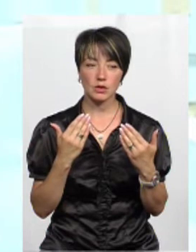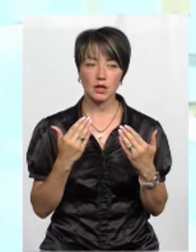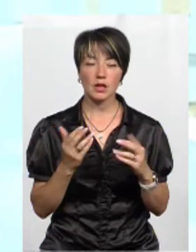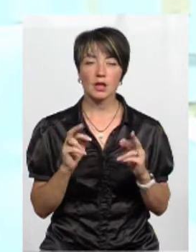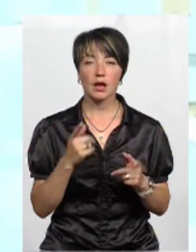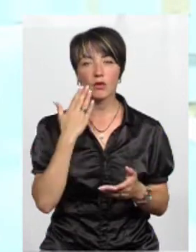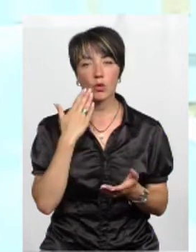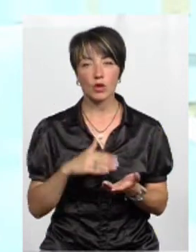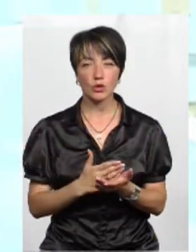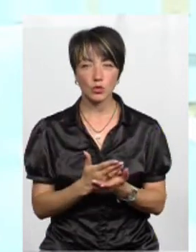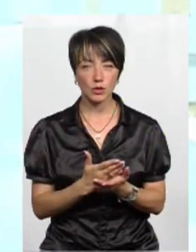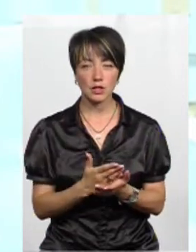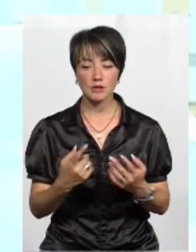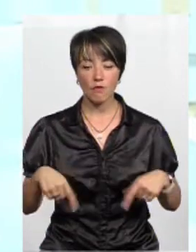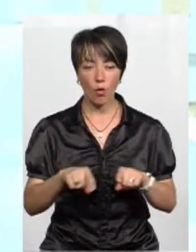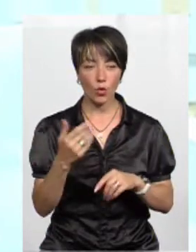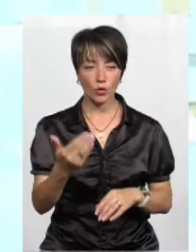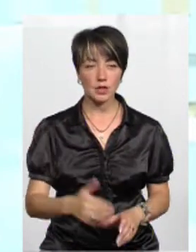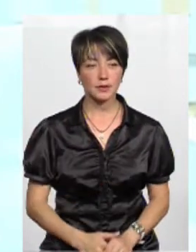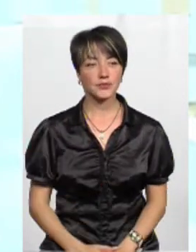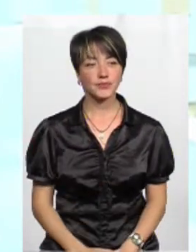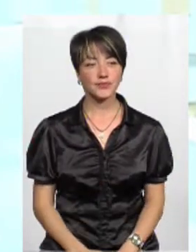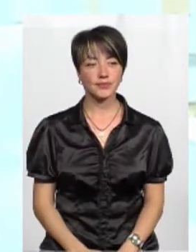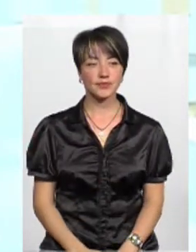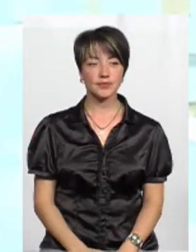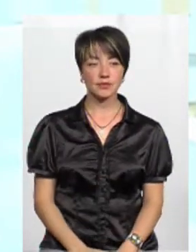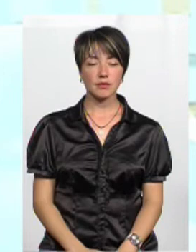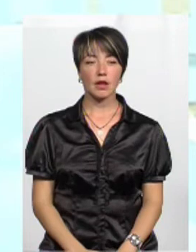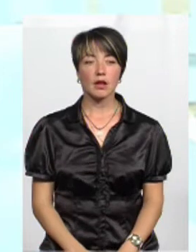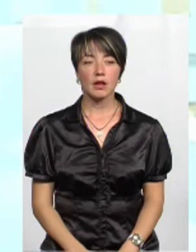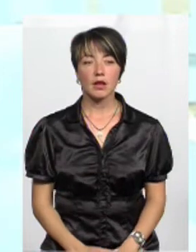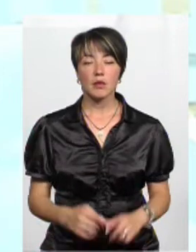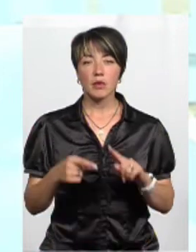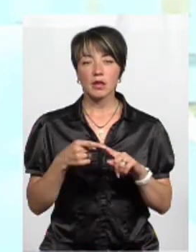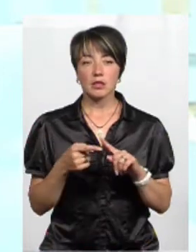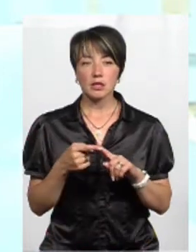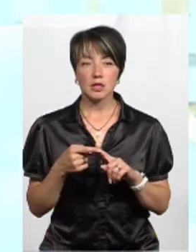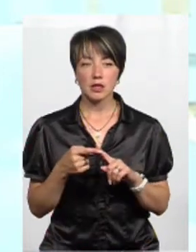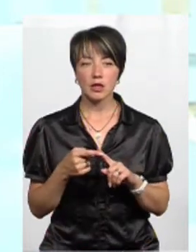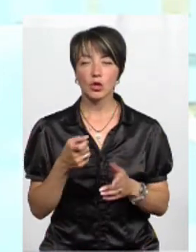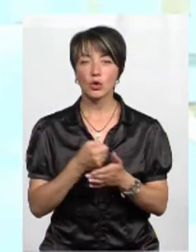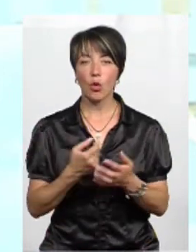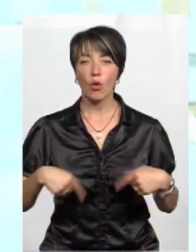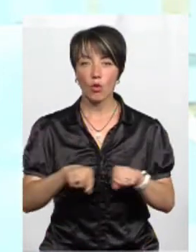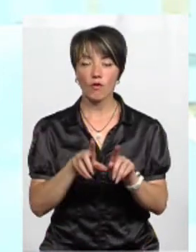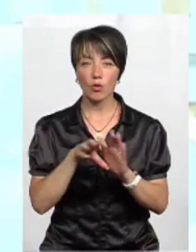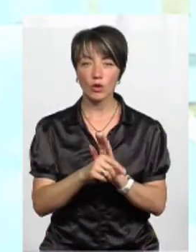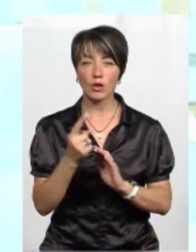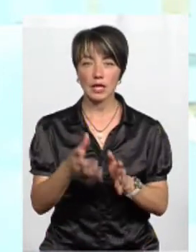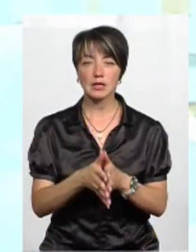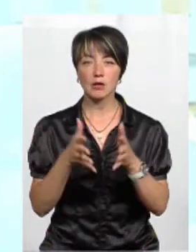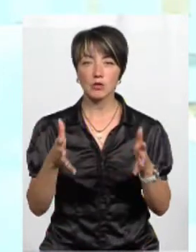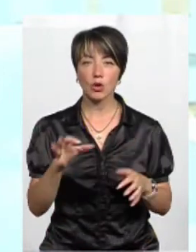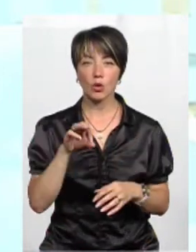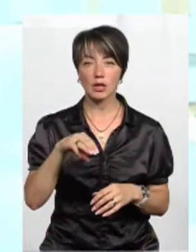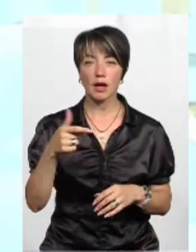стосовно того, як ви орієнтуєтеся в окрузі, по якому балотуєтесь. Отож, перше, до округу входить одна з